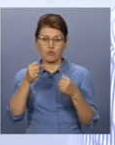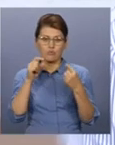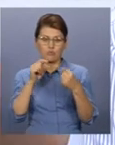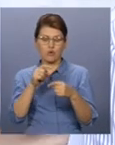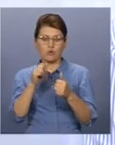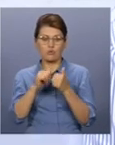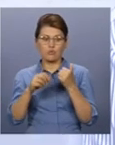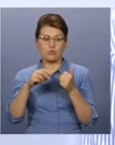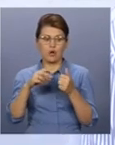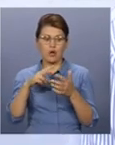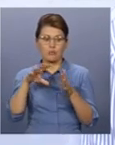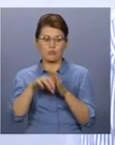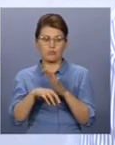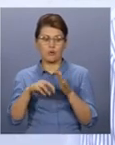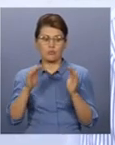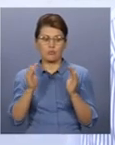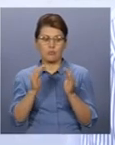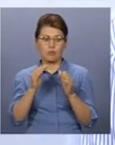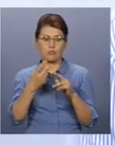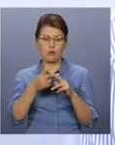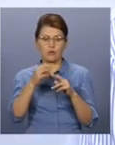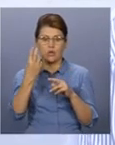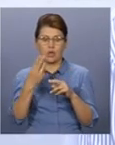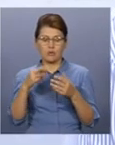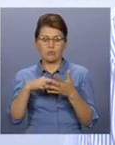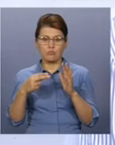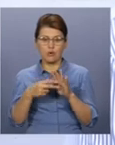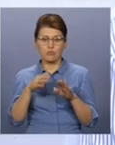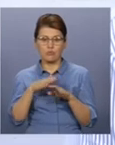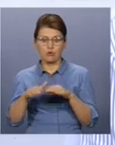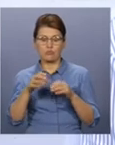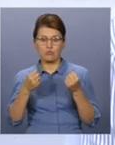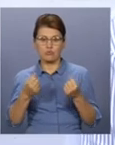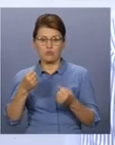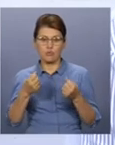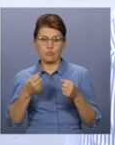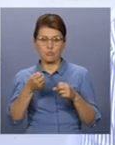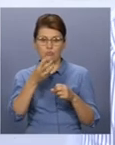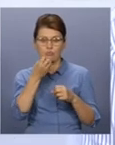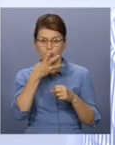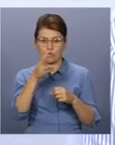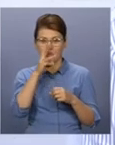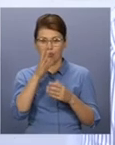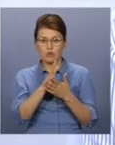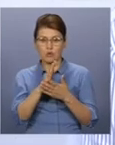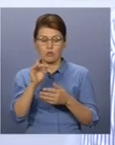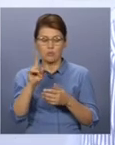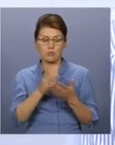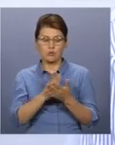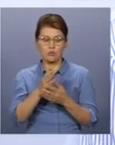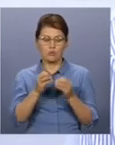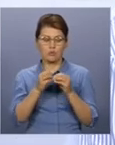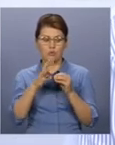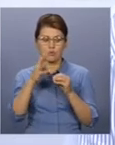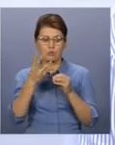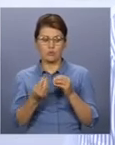кіріс жоспарын төмендетуді сұрайды. Ал транзакция бойынша жоспар орындайтын жүргізушілер жақсы жалақы алады. Мәселен, бір қызметкер 14